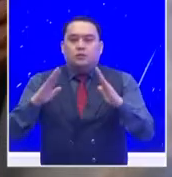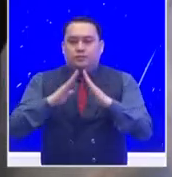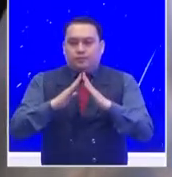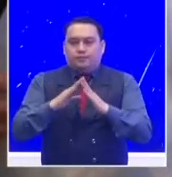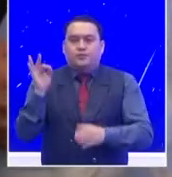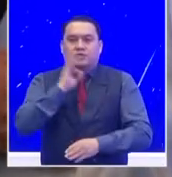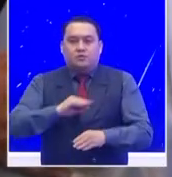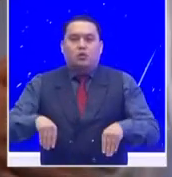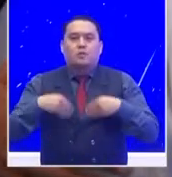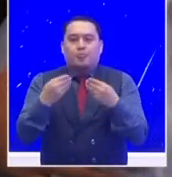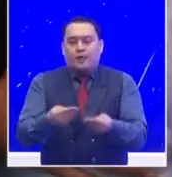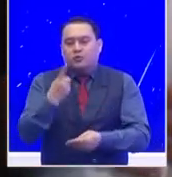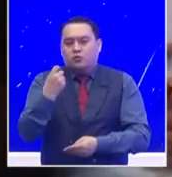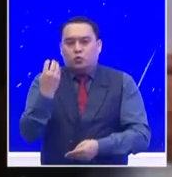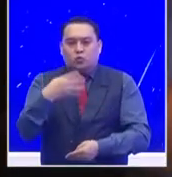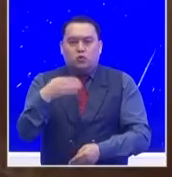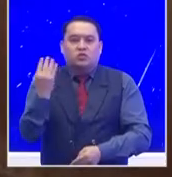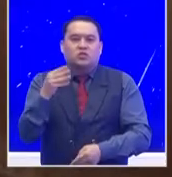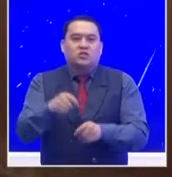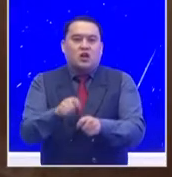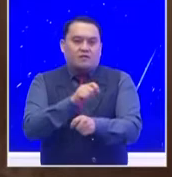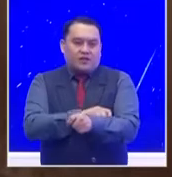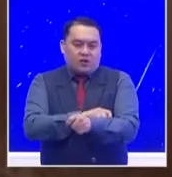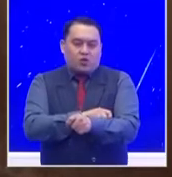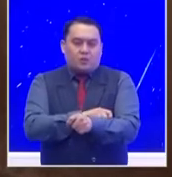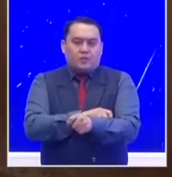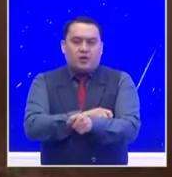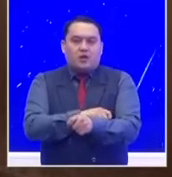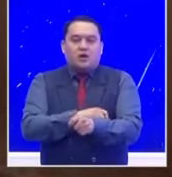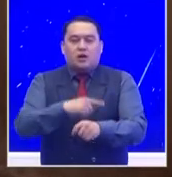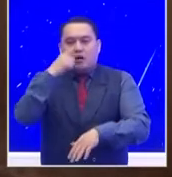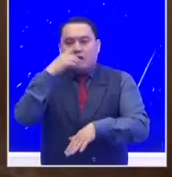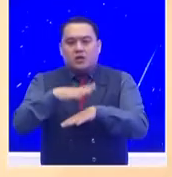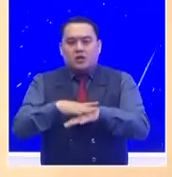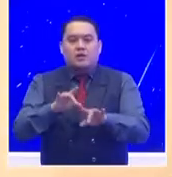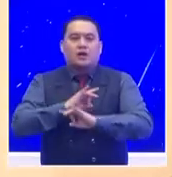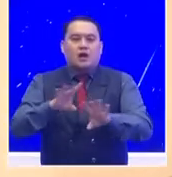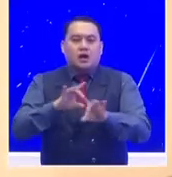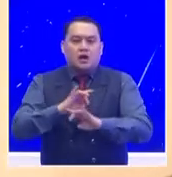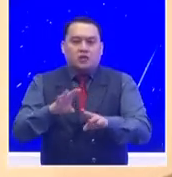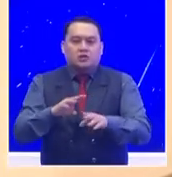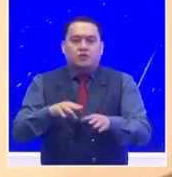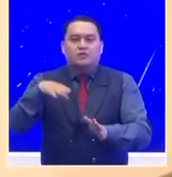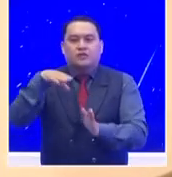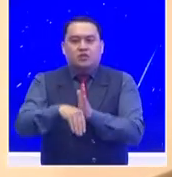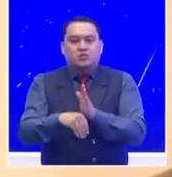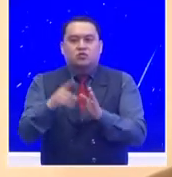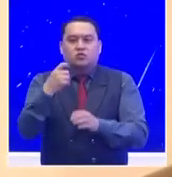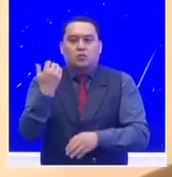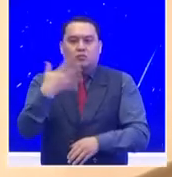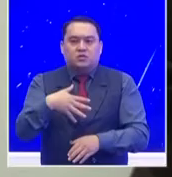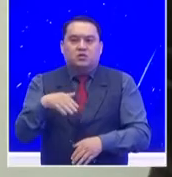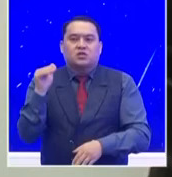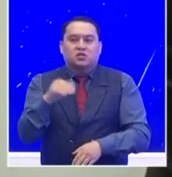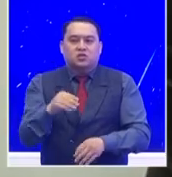В эксплуатацию введено 144 тысячи квадратных метров жилья. По словам Богдата Карасаева, в этом году намерены ввести еще 150